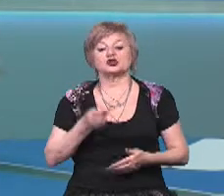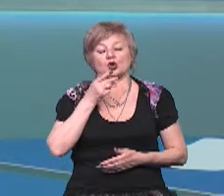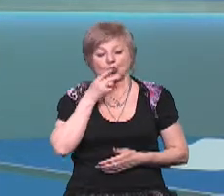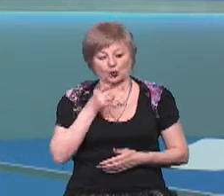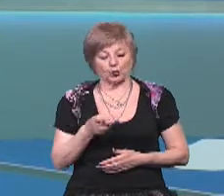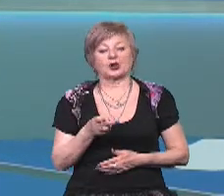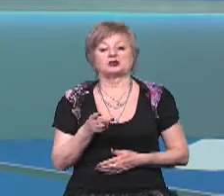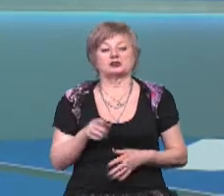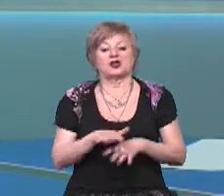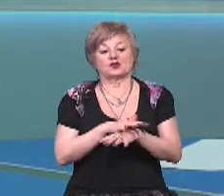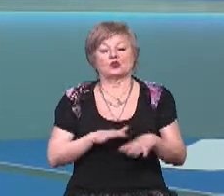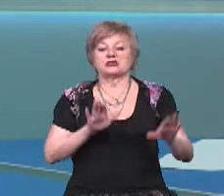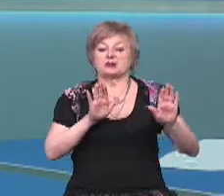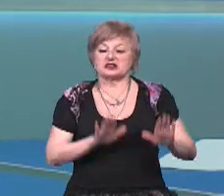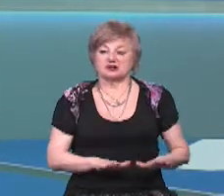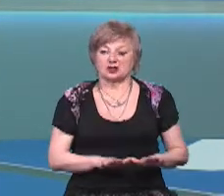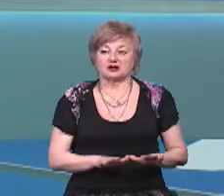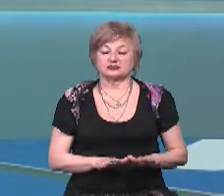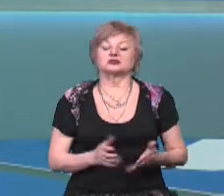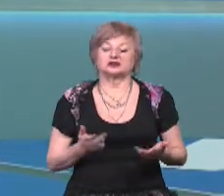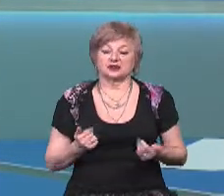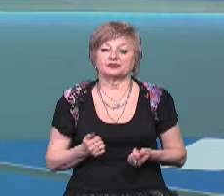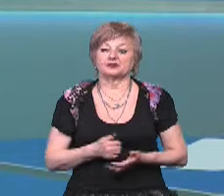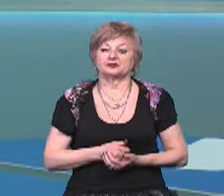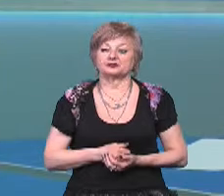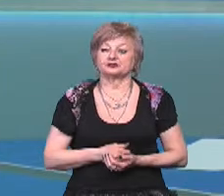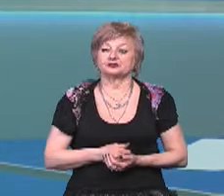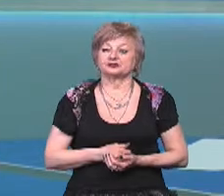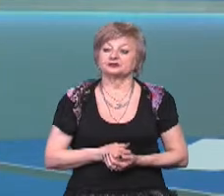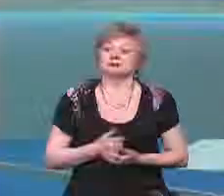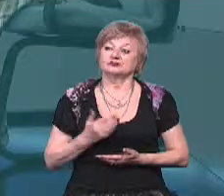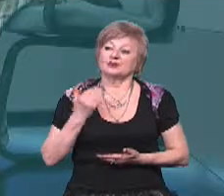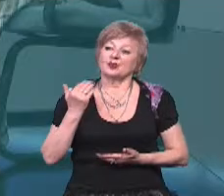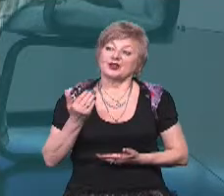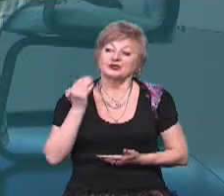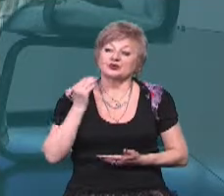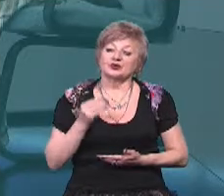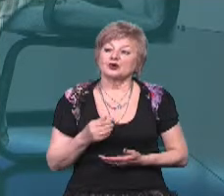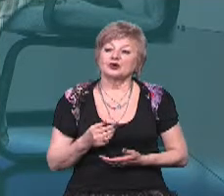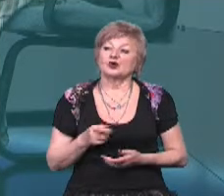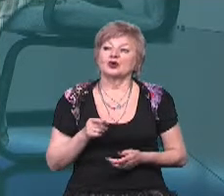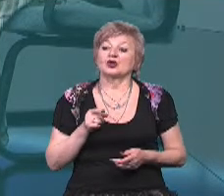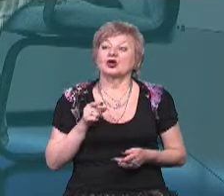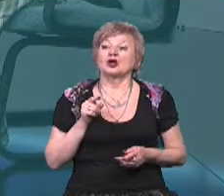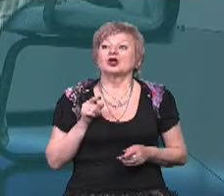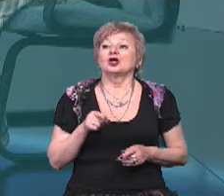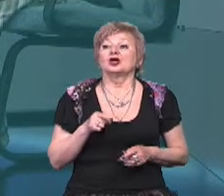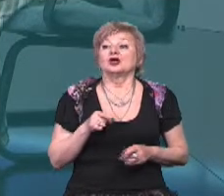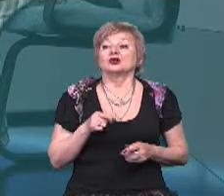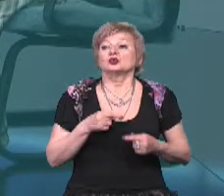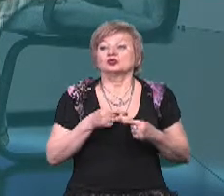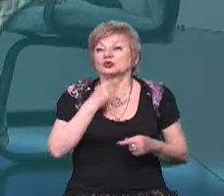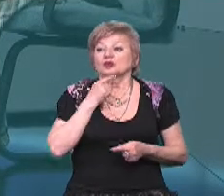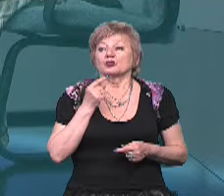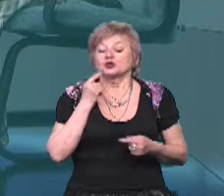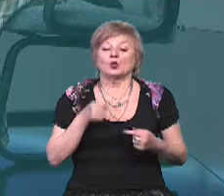у громадських містах, безумовно. Пан Станіслав? Ой, тут має бути низка ціла дій, які